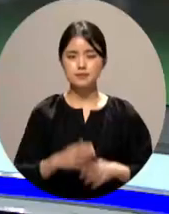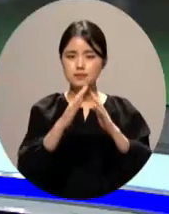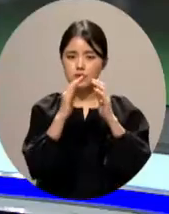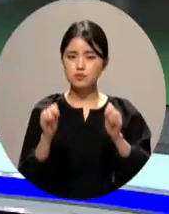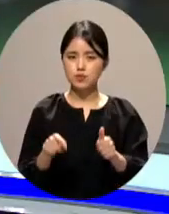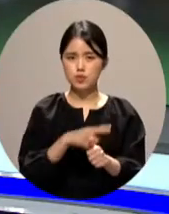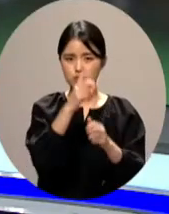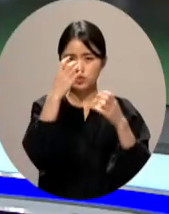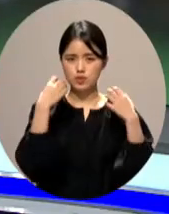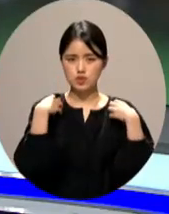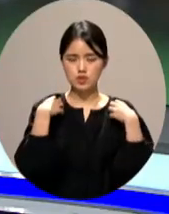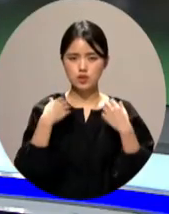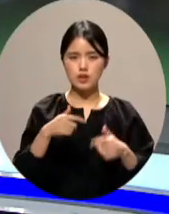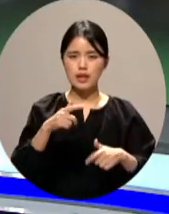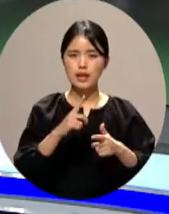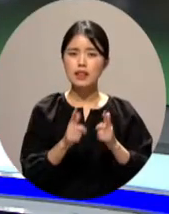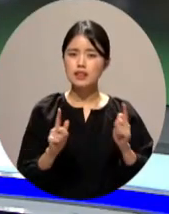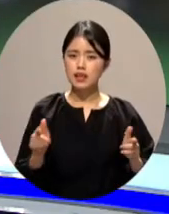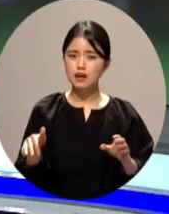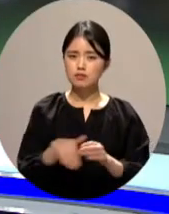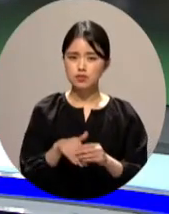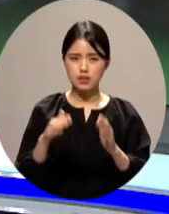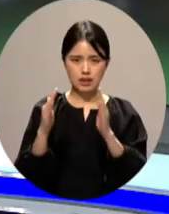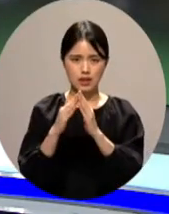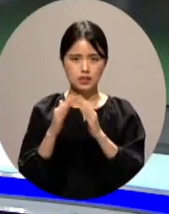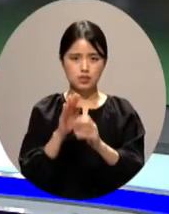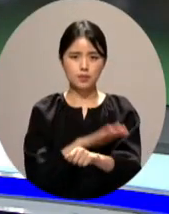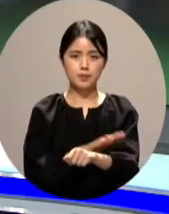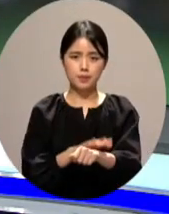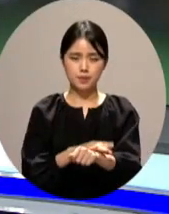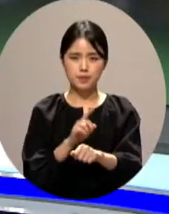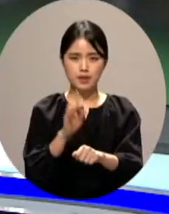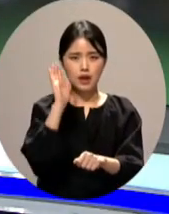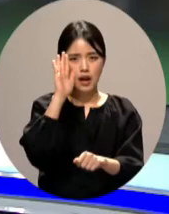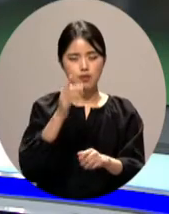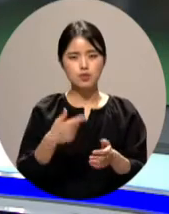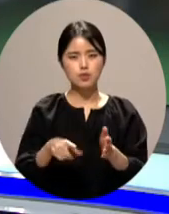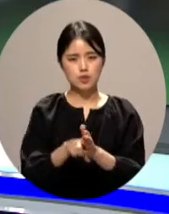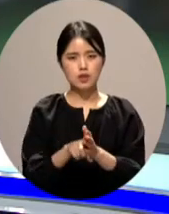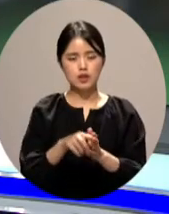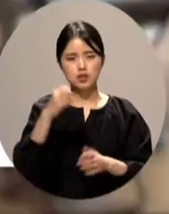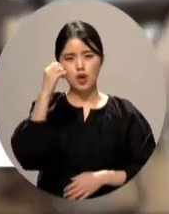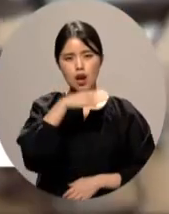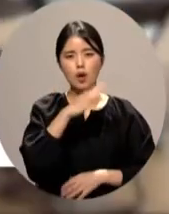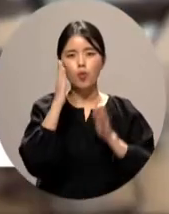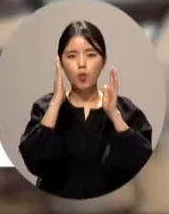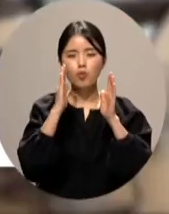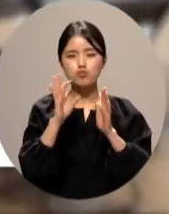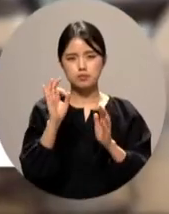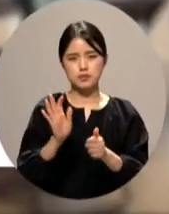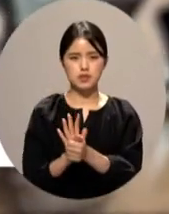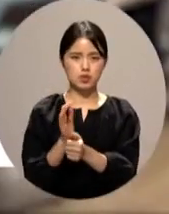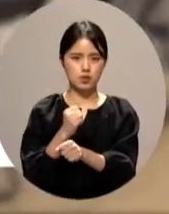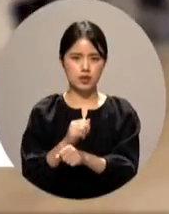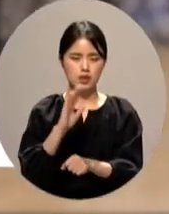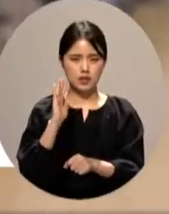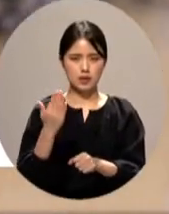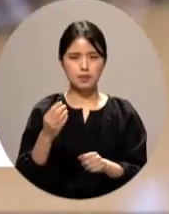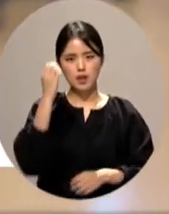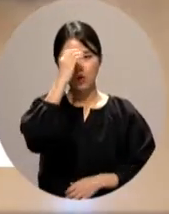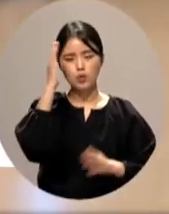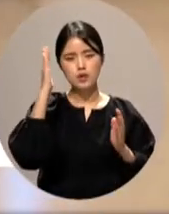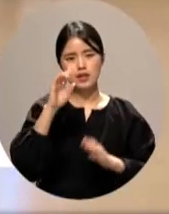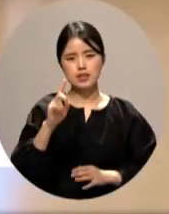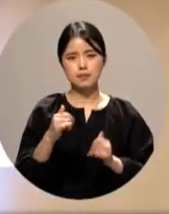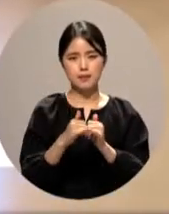접두 교육청이 다문화가정 학생의 진로에 도움을 주기 위해서 학원비를 지원합니다 도교육청은 다문화가정 고교생 100명